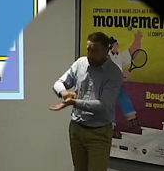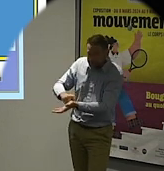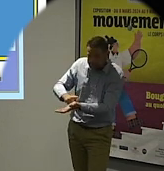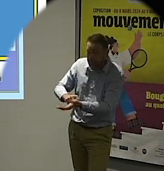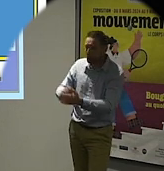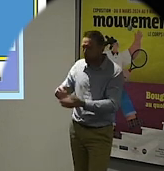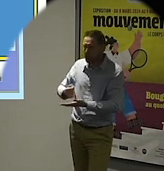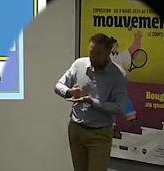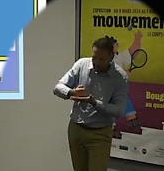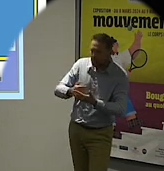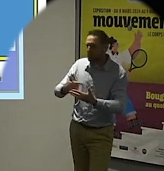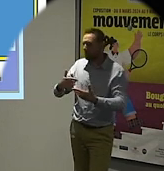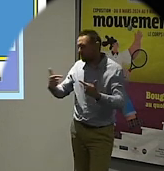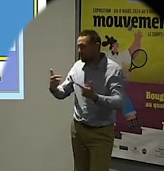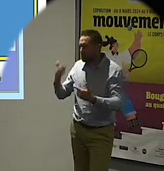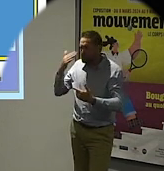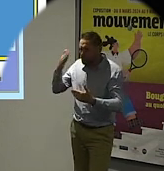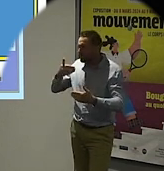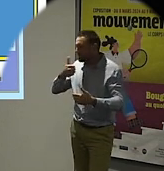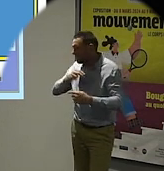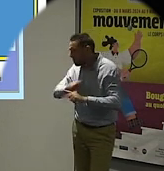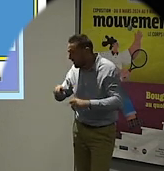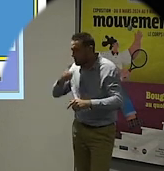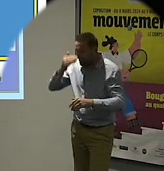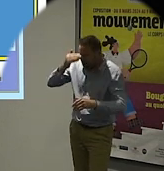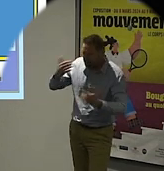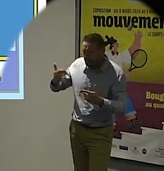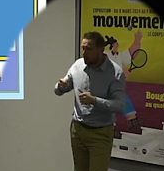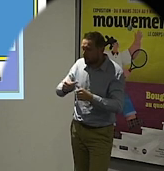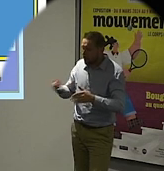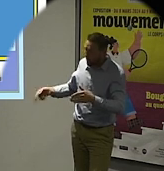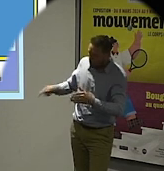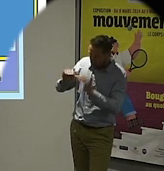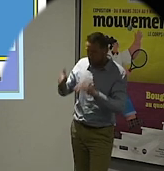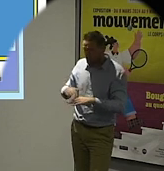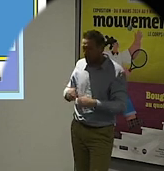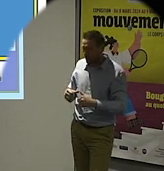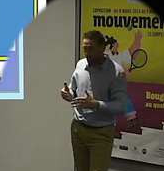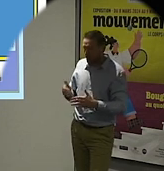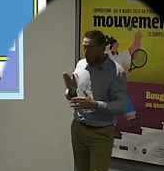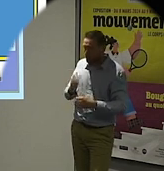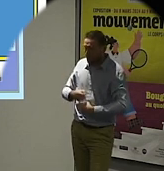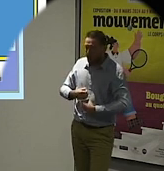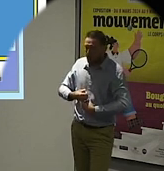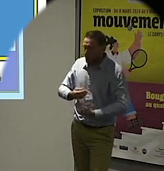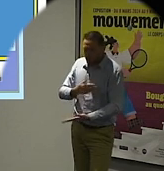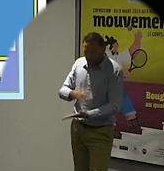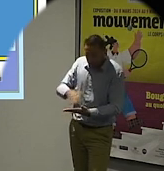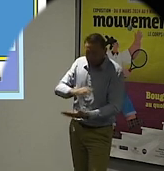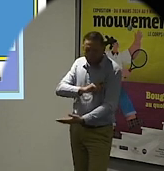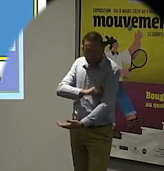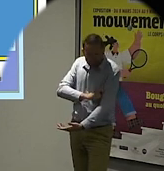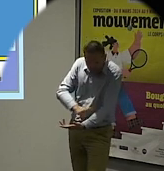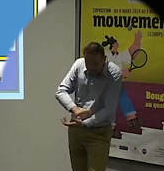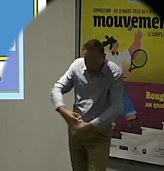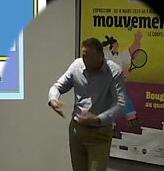une balade et en fait ça le ressource, ça le pose et ça lui permet aussi d'être disponible pour ses enfants, d'être